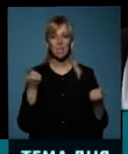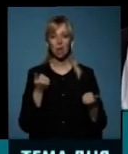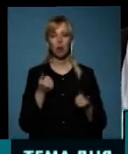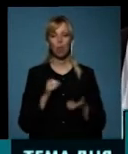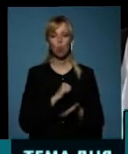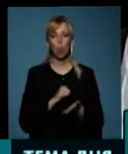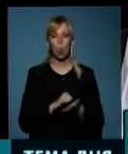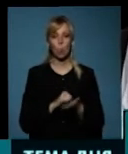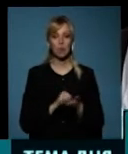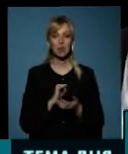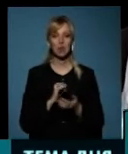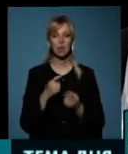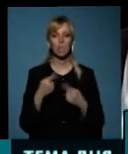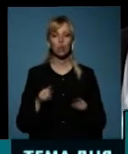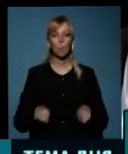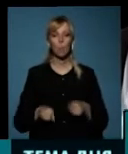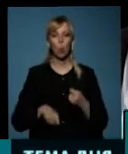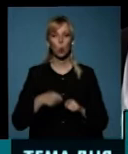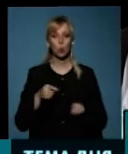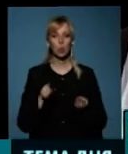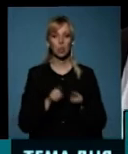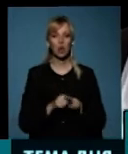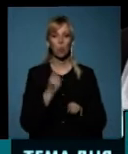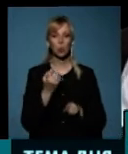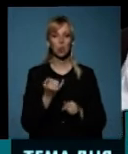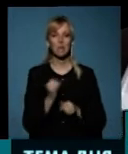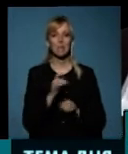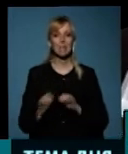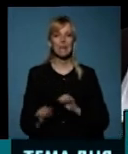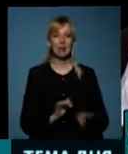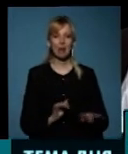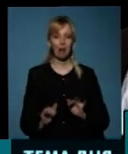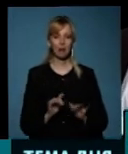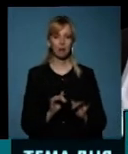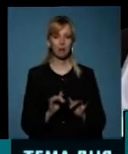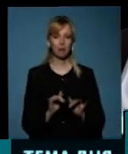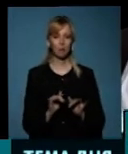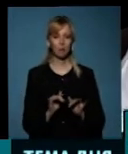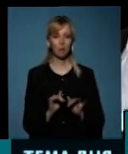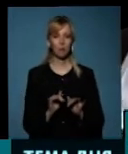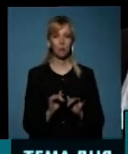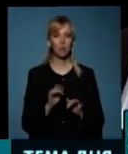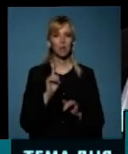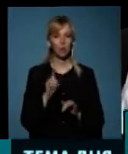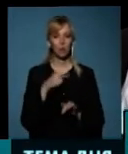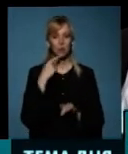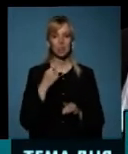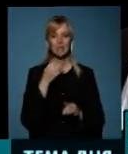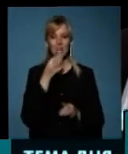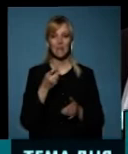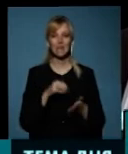документи. І інші порушення – також одною із діяльності. Ну, ви назвали